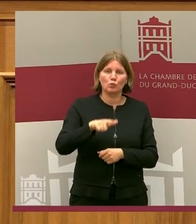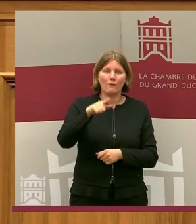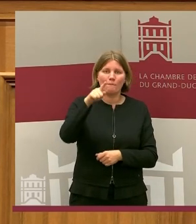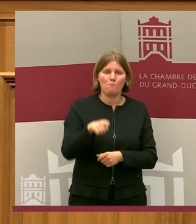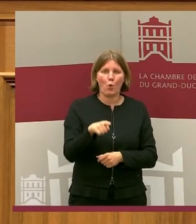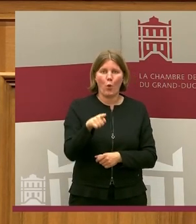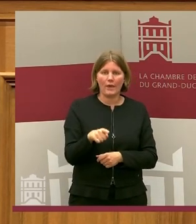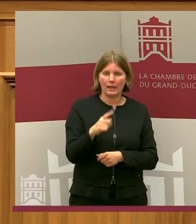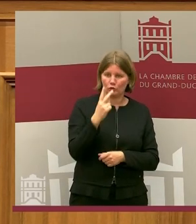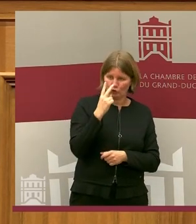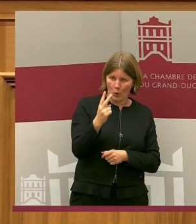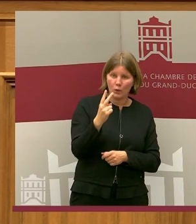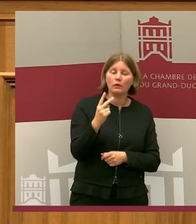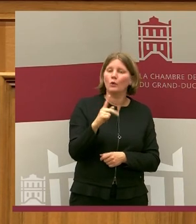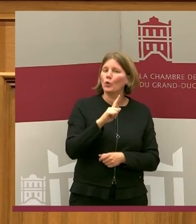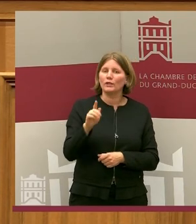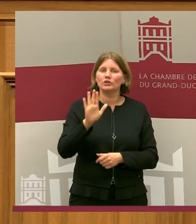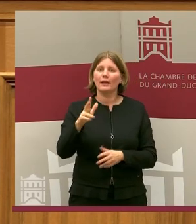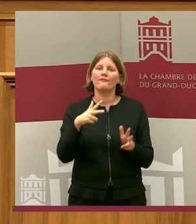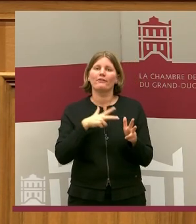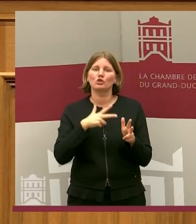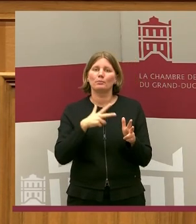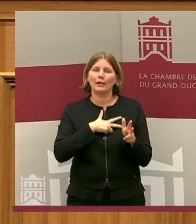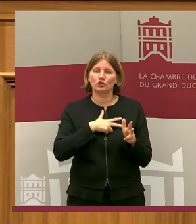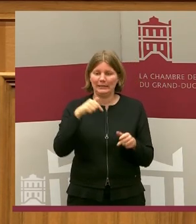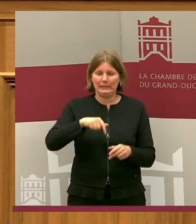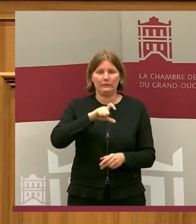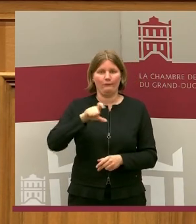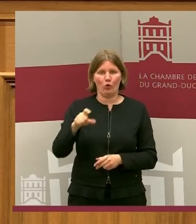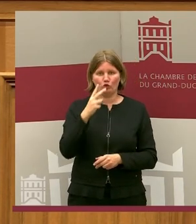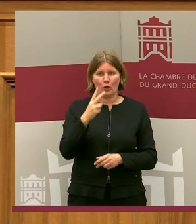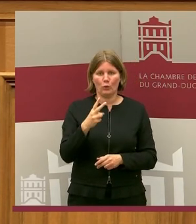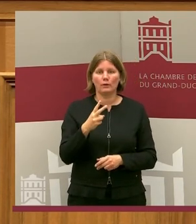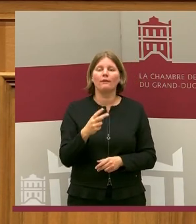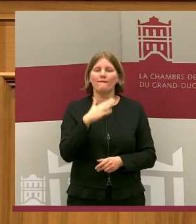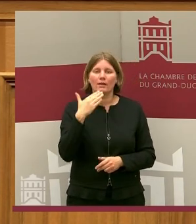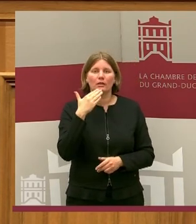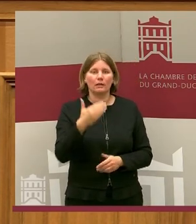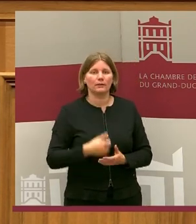müssen und nicht an die Versprechungen von dieser Woche. Es ist eine Schmerzen.